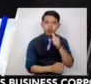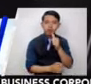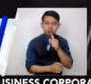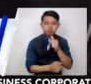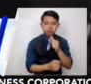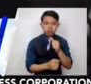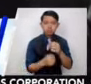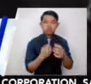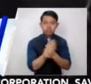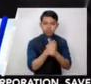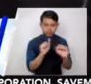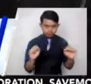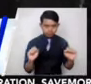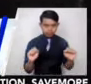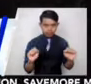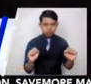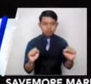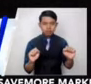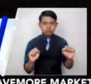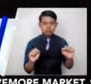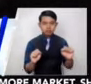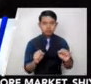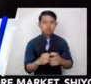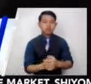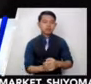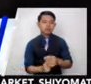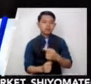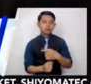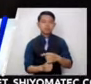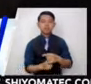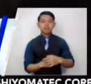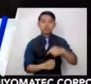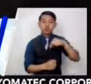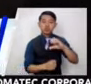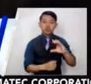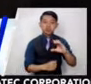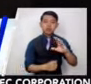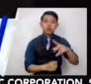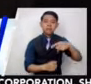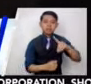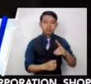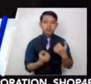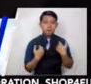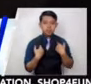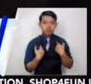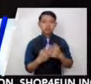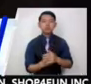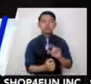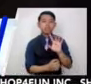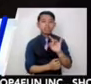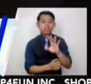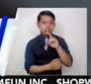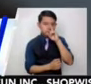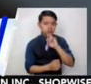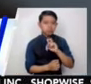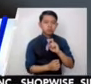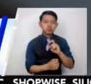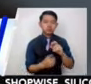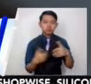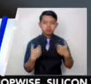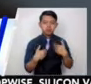Children Concern Section ng QCPD. Ang pinakabata, edad 18 taong gulang. Isinailalim sila sa profiling